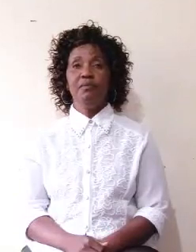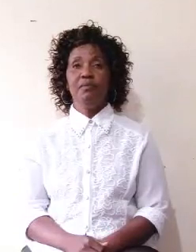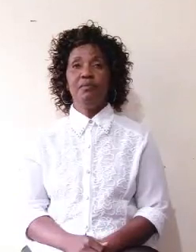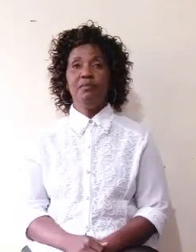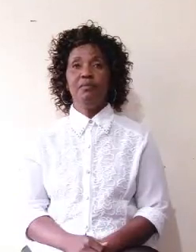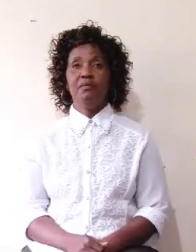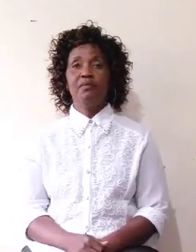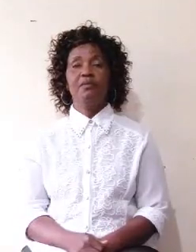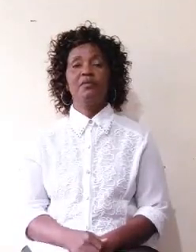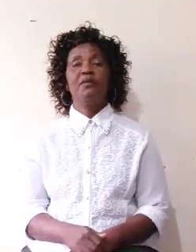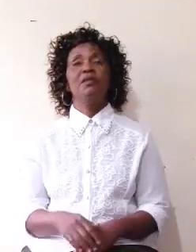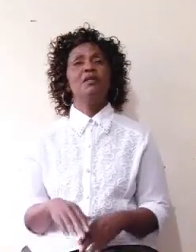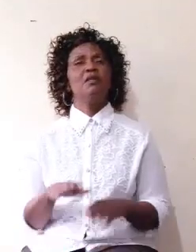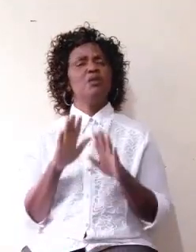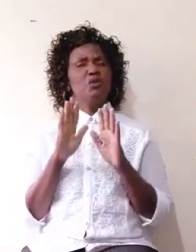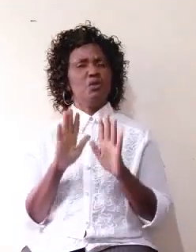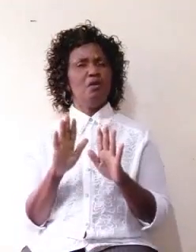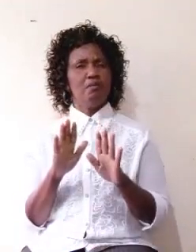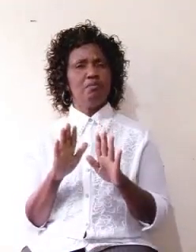havandinongedzere